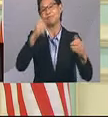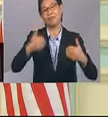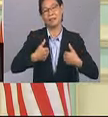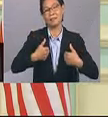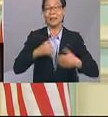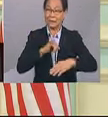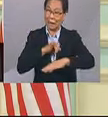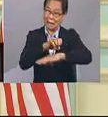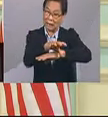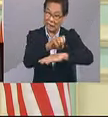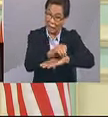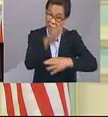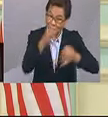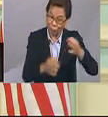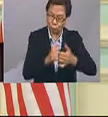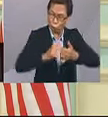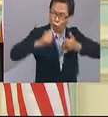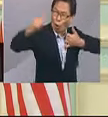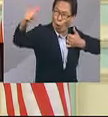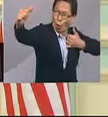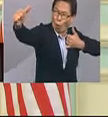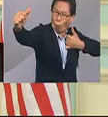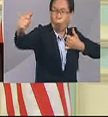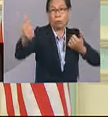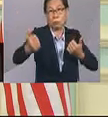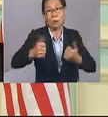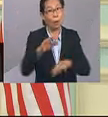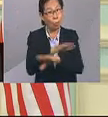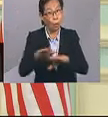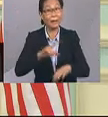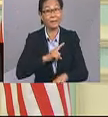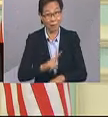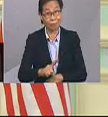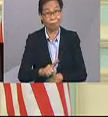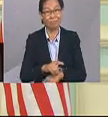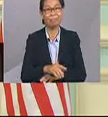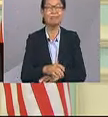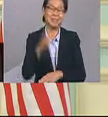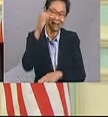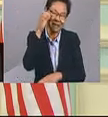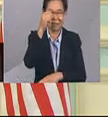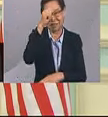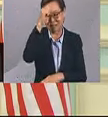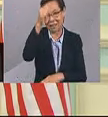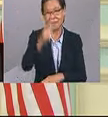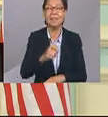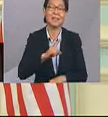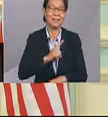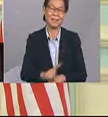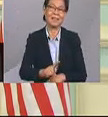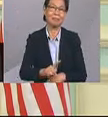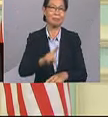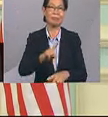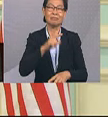kalau perjalanannya agak jauh, bagi yang bukan Islam lah. Kalau bagi yang Islam memang tak ada makanlah dalam